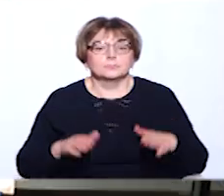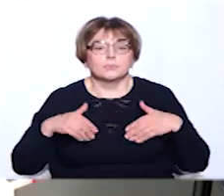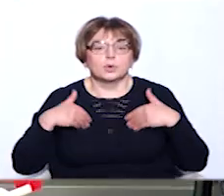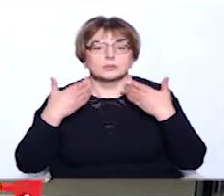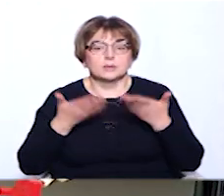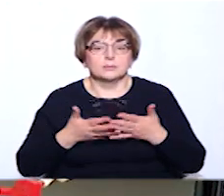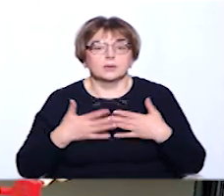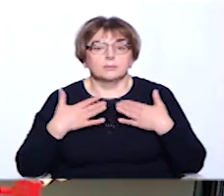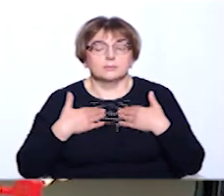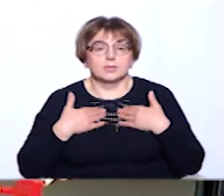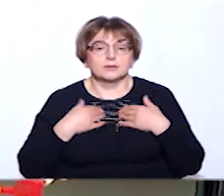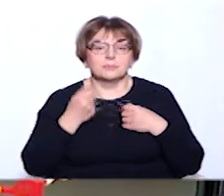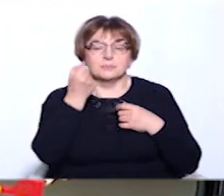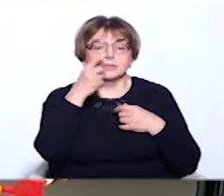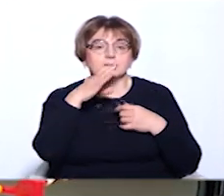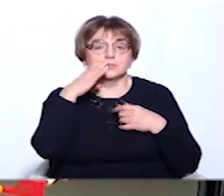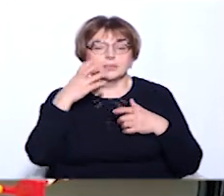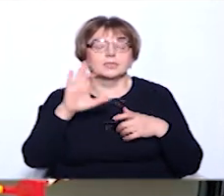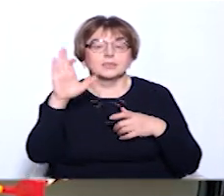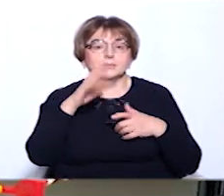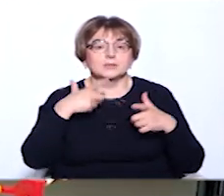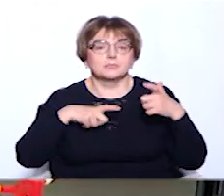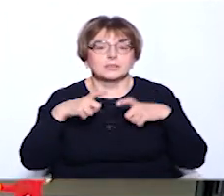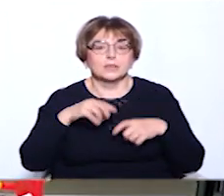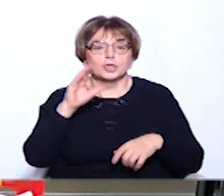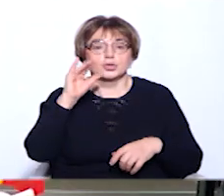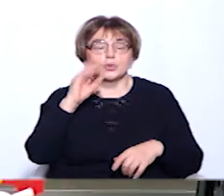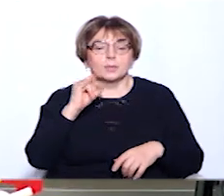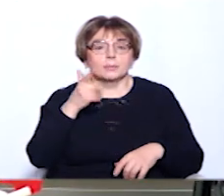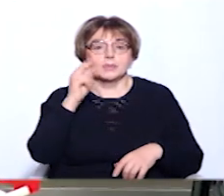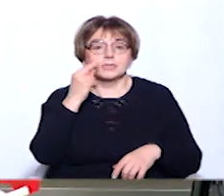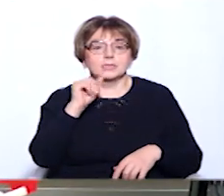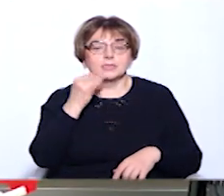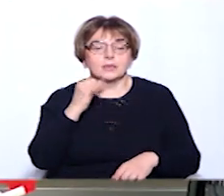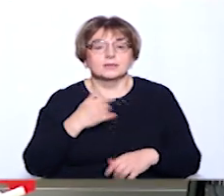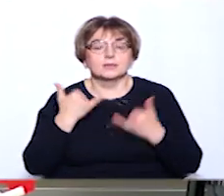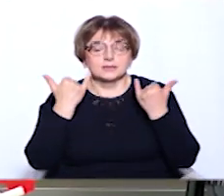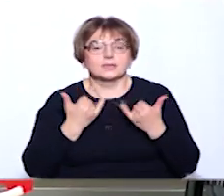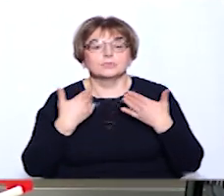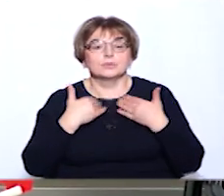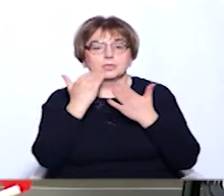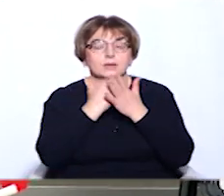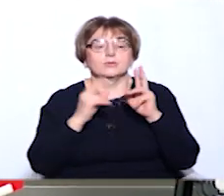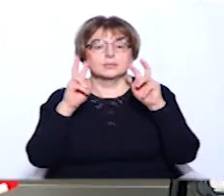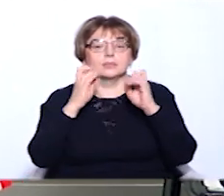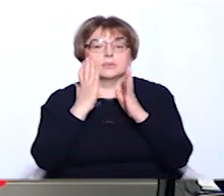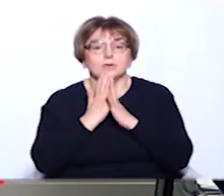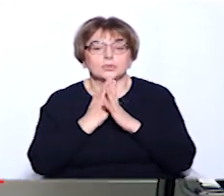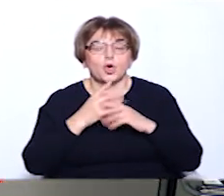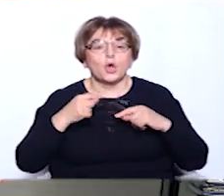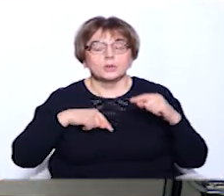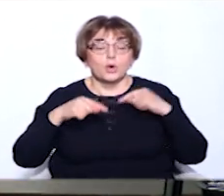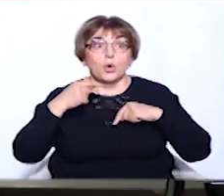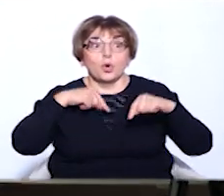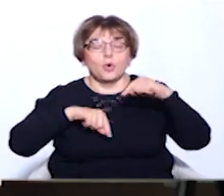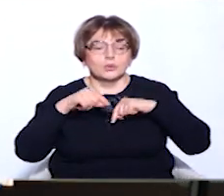მოგესალმები. მე ვარ შენი 11 კლასის ქიმიის მასწავლებელი სოფო ფაცაცია. დღევანდელი ჩვენი გაკვეთილის თემაა ორგანული